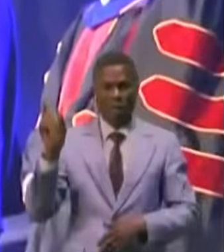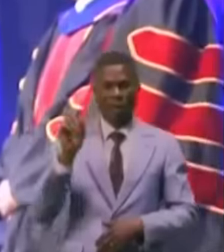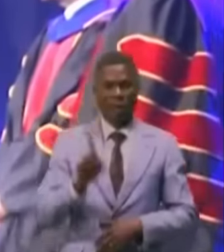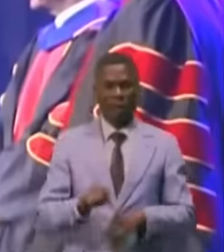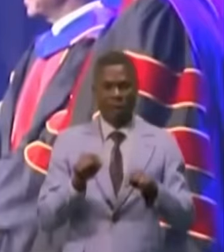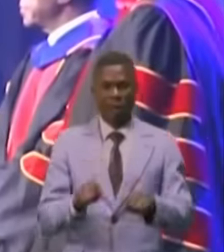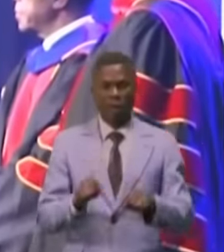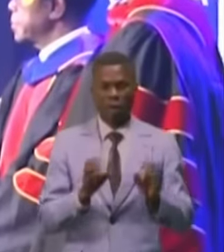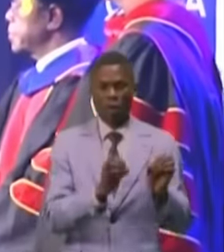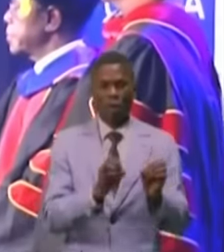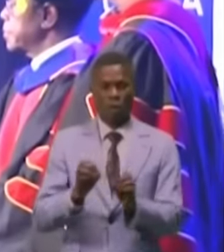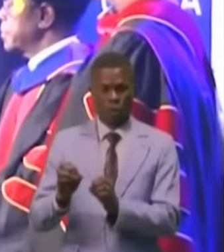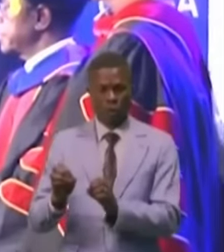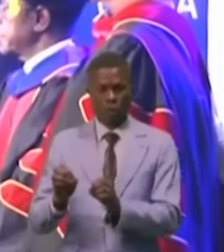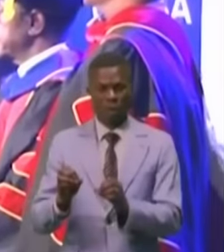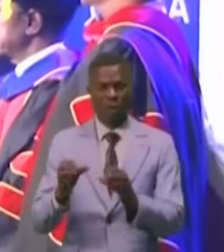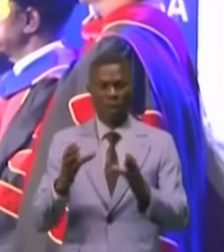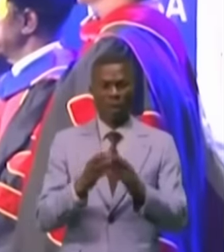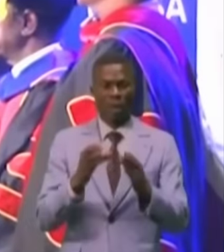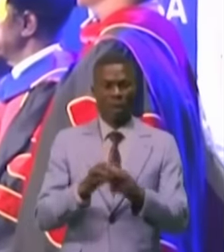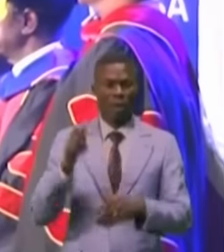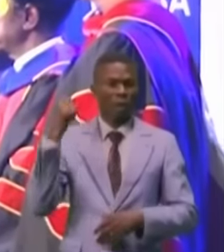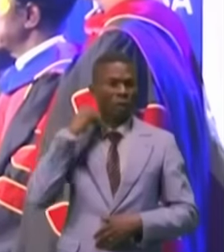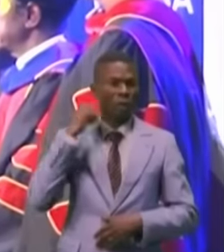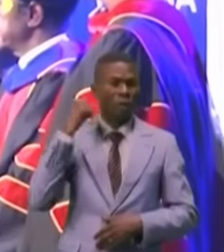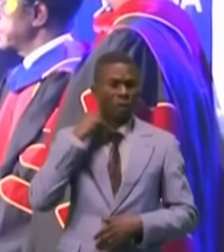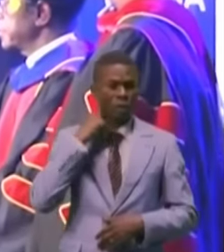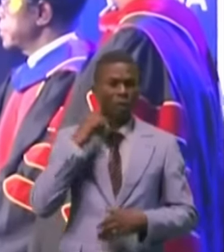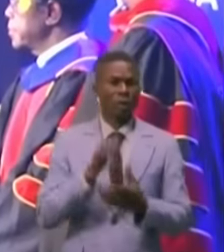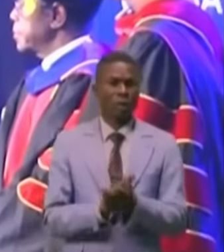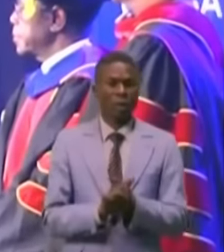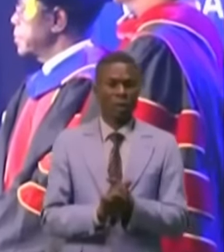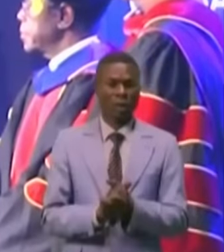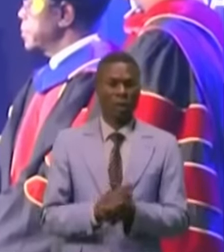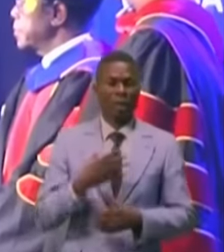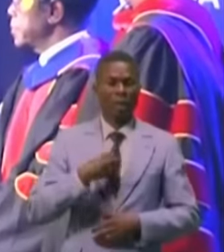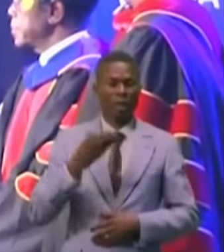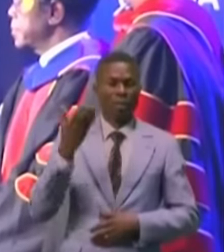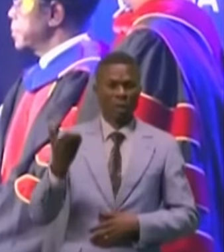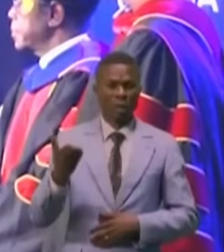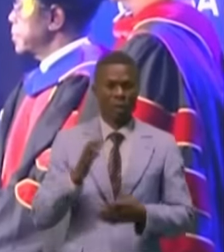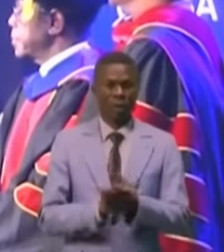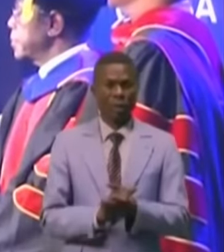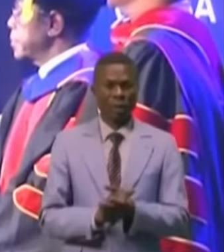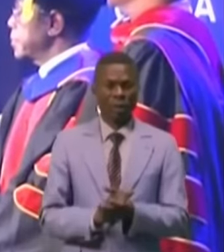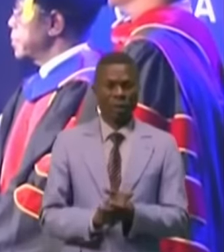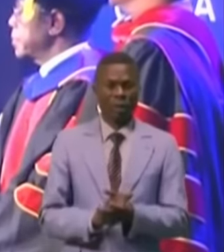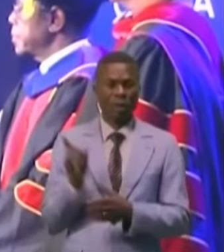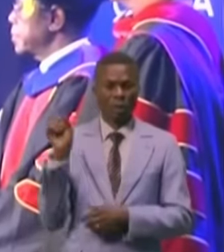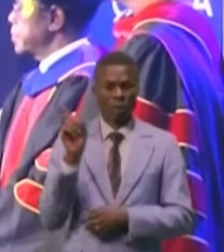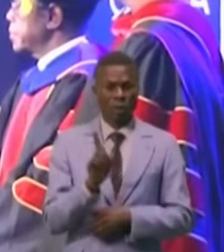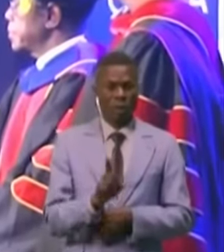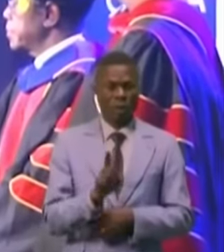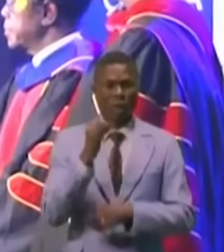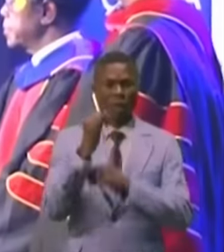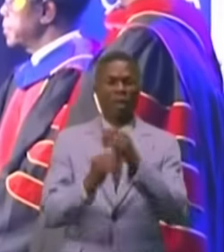présidé par le docteur Renan Docteur Laurence Day, chancelier